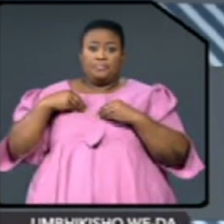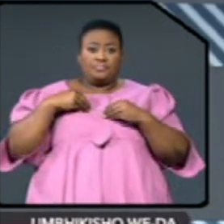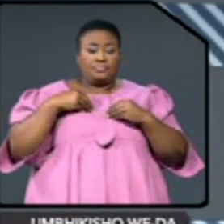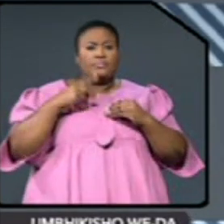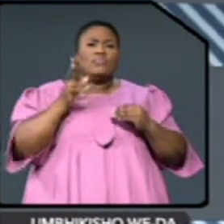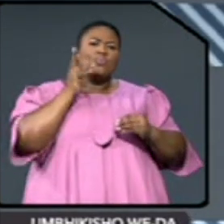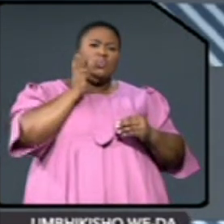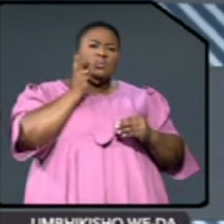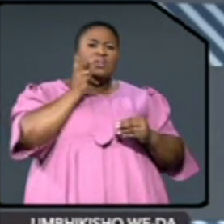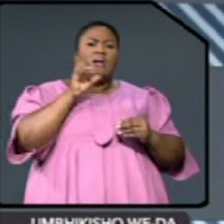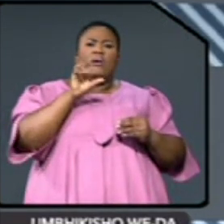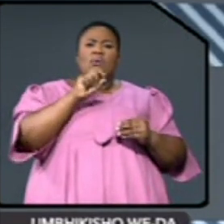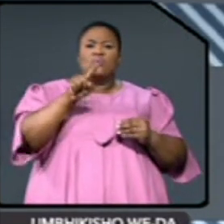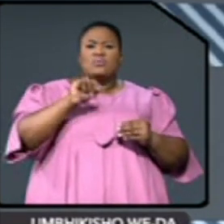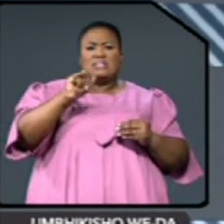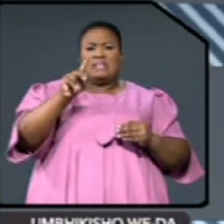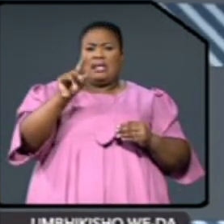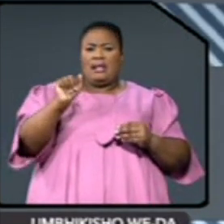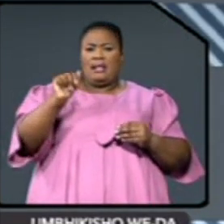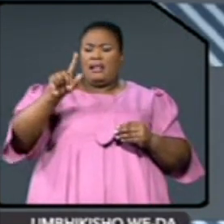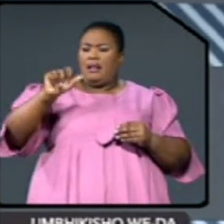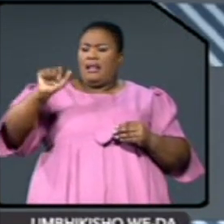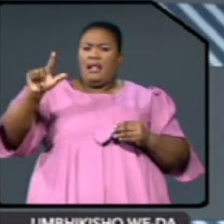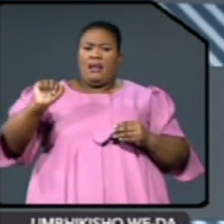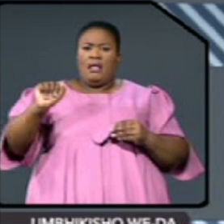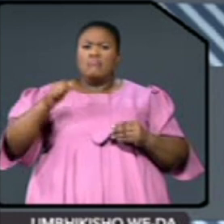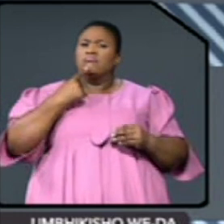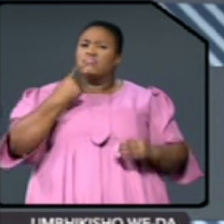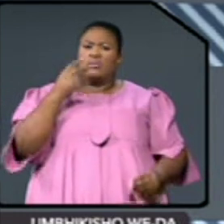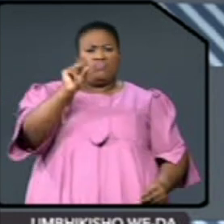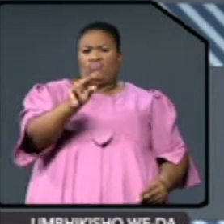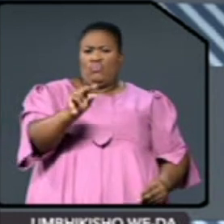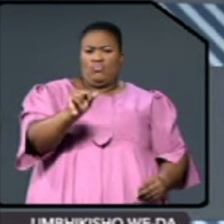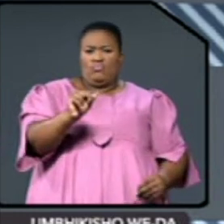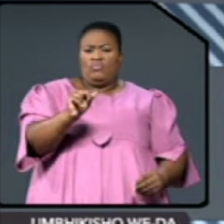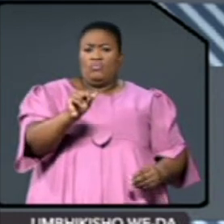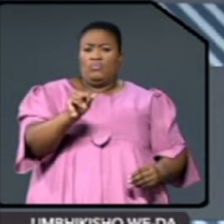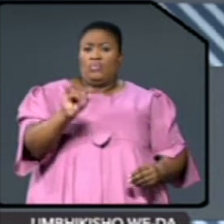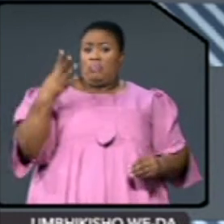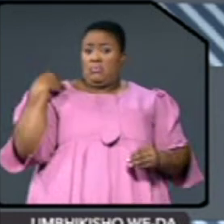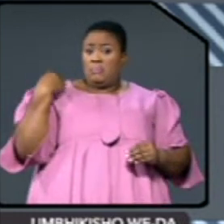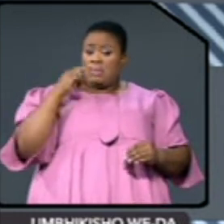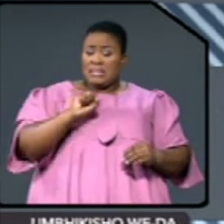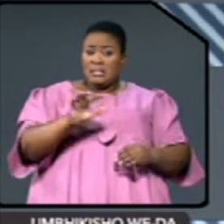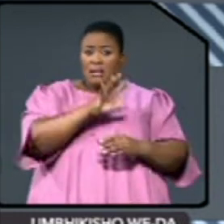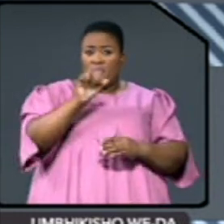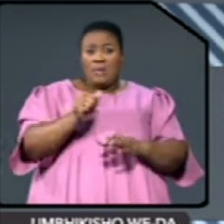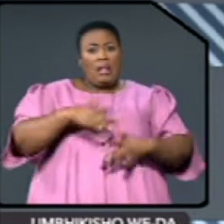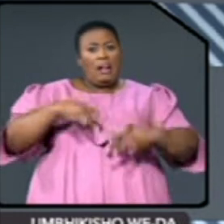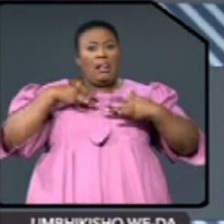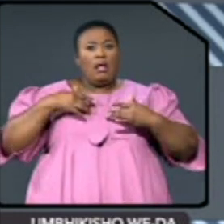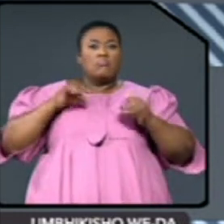ungqongqoshe uSihle Zikalala ubeyiphika le nto ukuthi-ke ongqongqoshe balapha eNingizimu baphila nje ngendlela